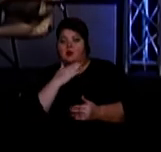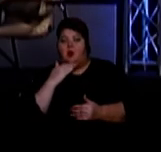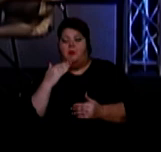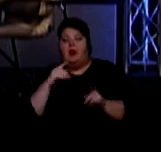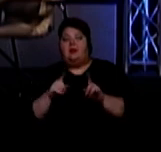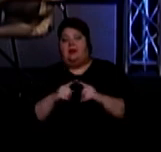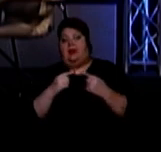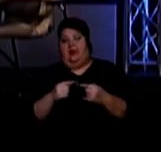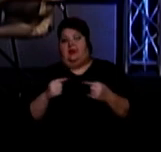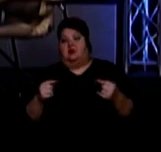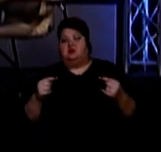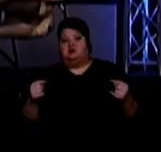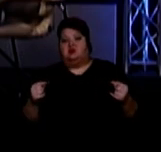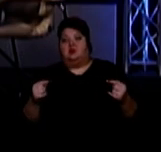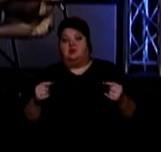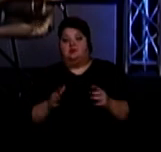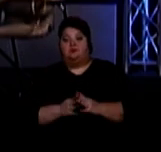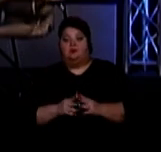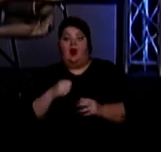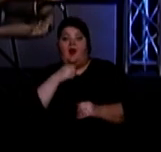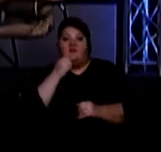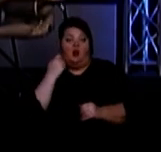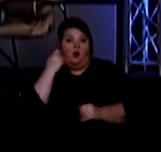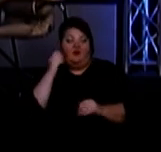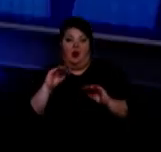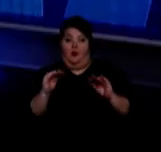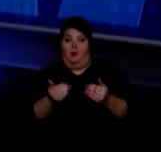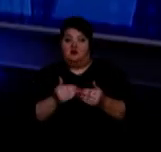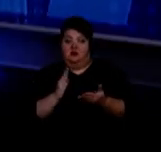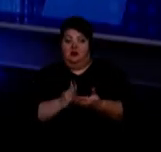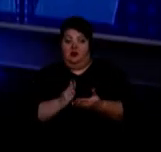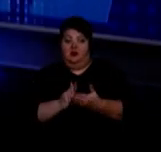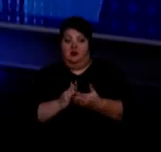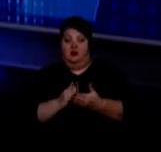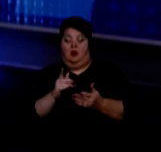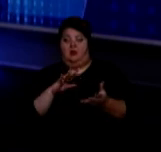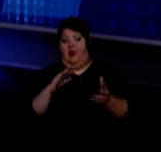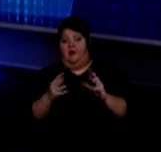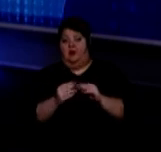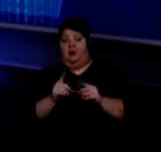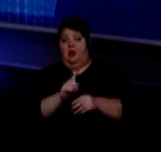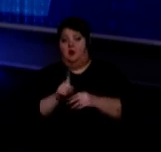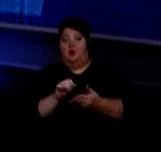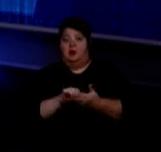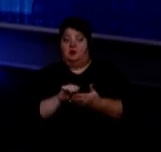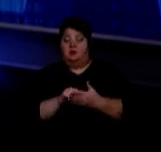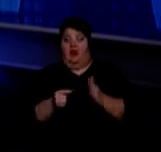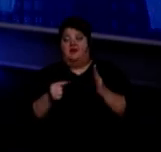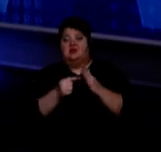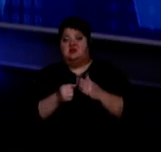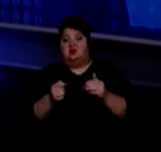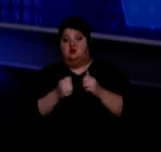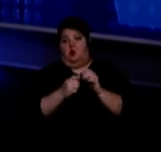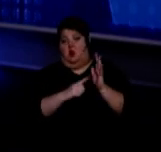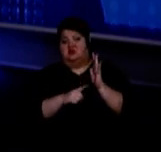там інших. Після вікові обмеження є? Ну, вікові там, в принципі, деякі нормативні документи визначають до 60